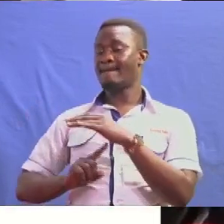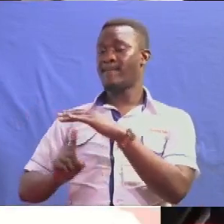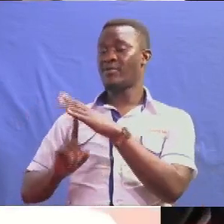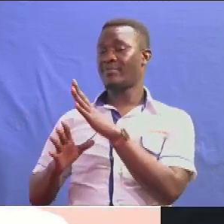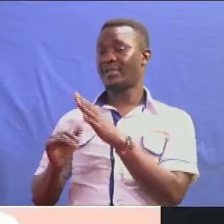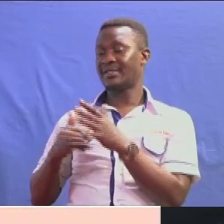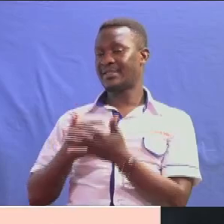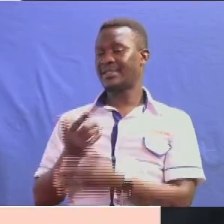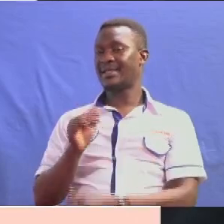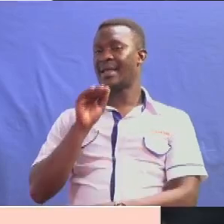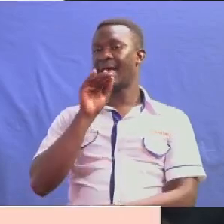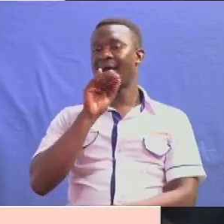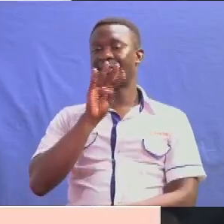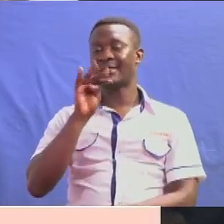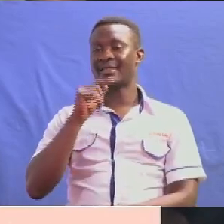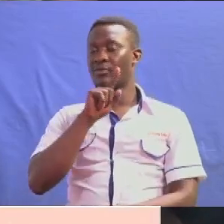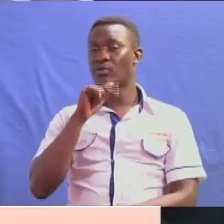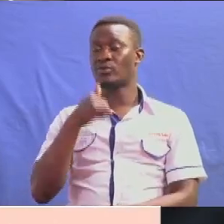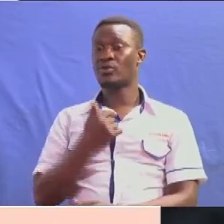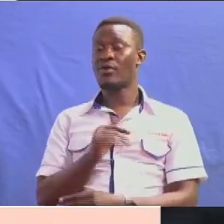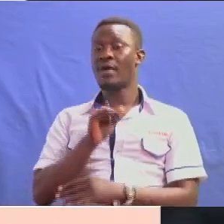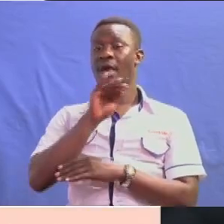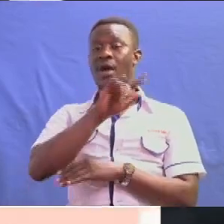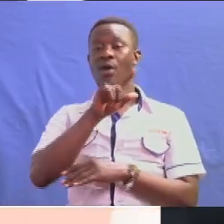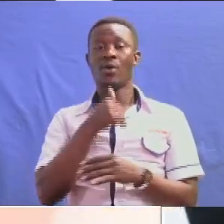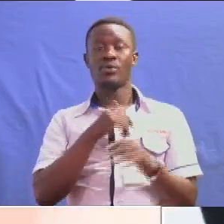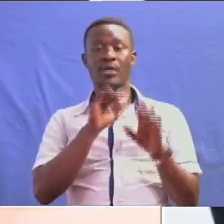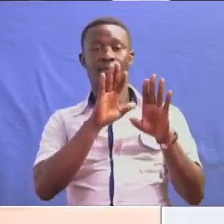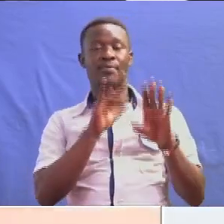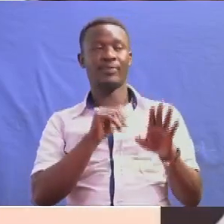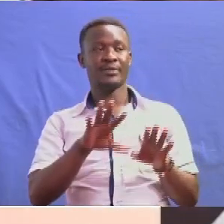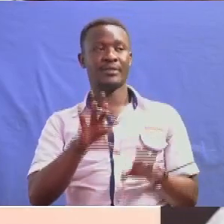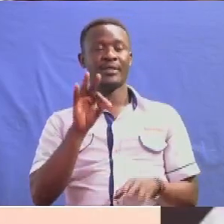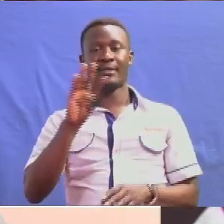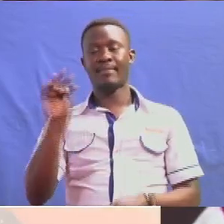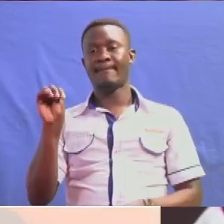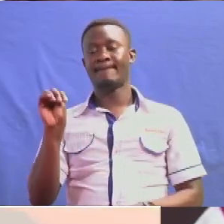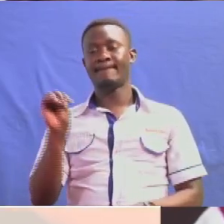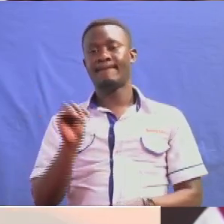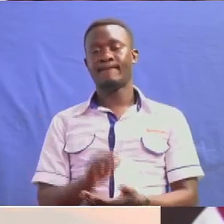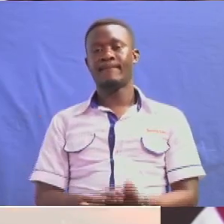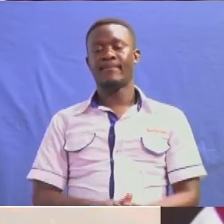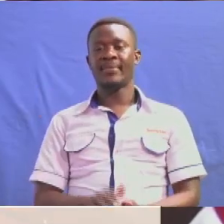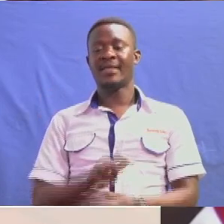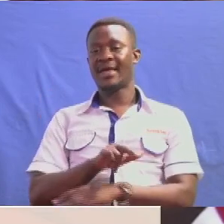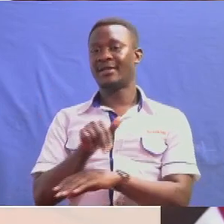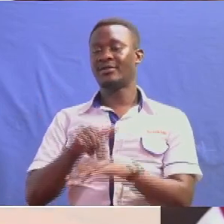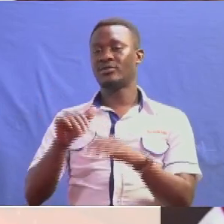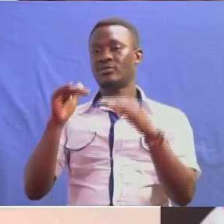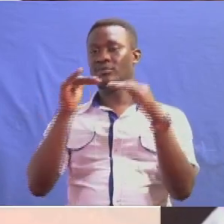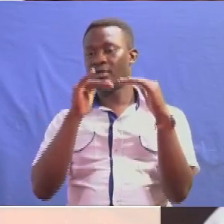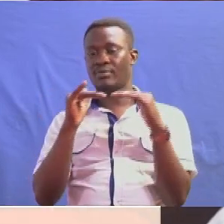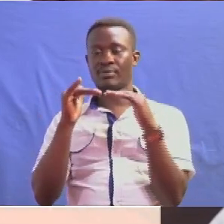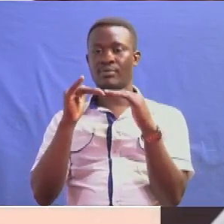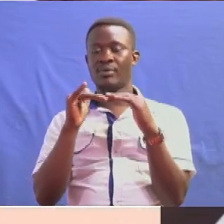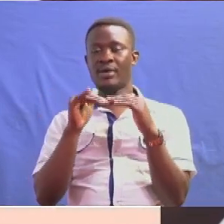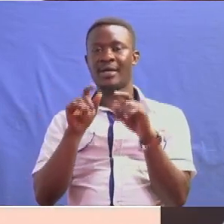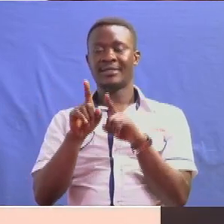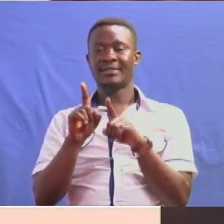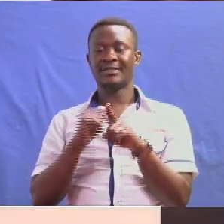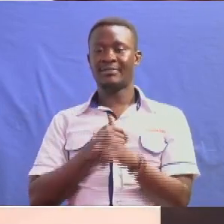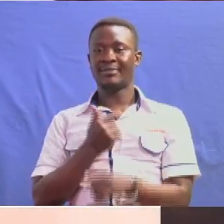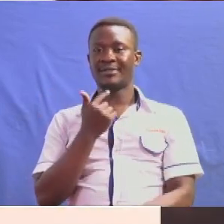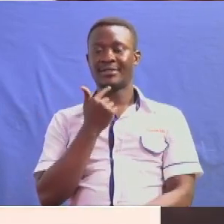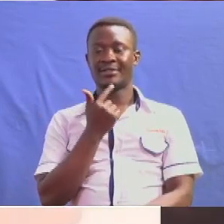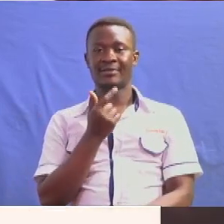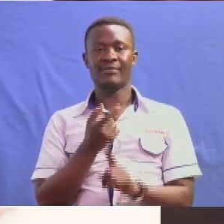Muturi aliwasihi wale walioomba hati hizi muhimu kuzichukua. At the national level, I also wish to say